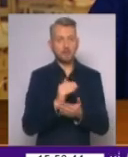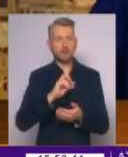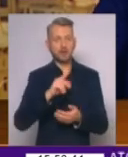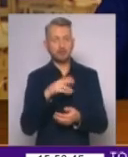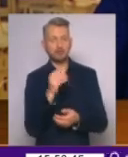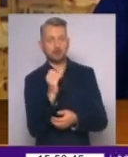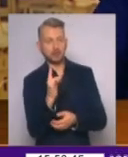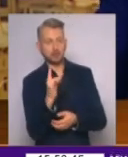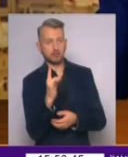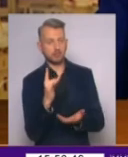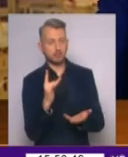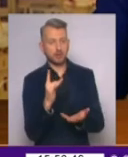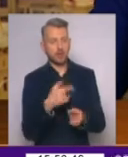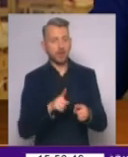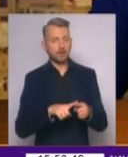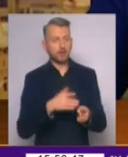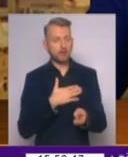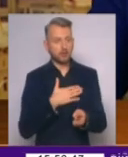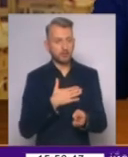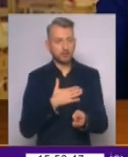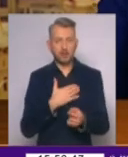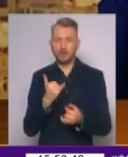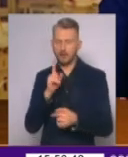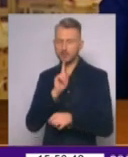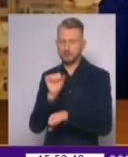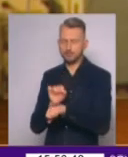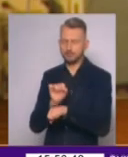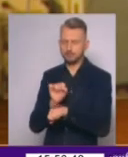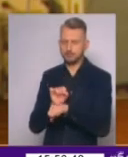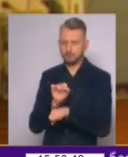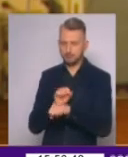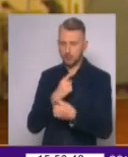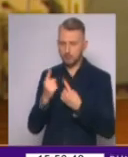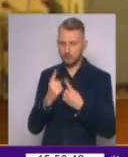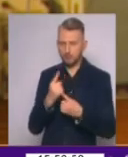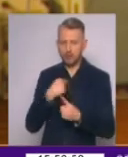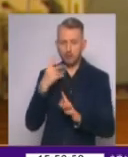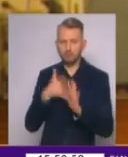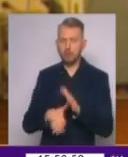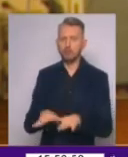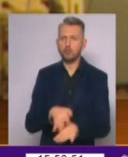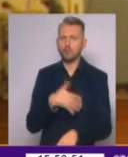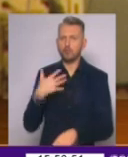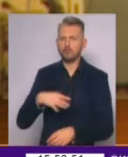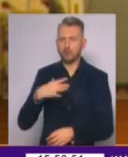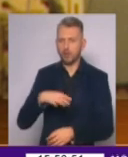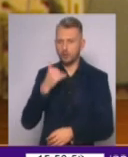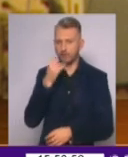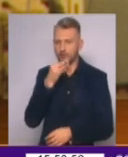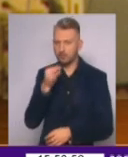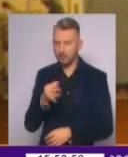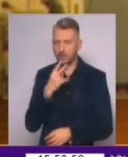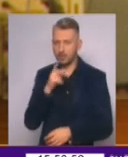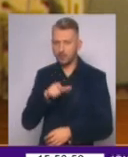бригади. Так. Розумієте? Це наша невелика перемога. Поставимо на паузу розмову, тому що, я так розумію, що довго вже чекають відповіді наші